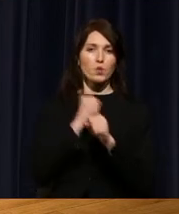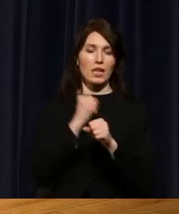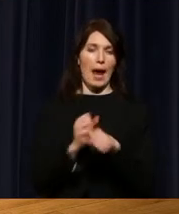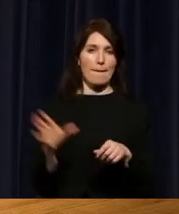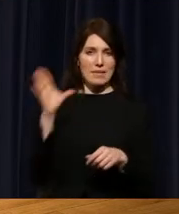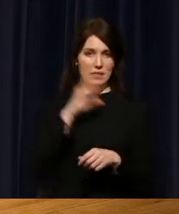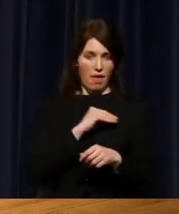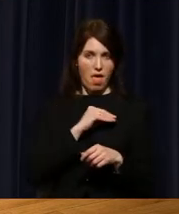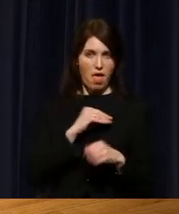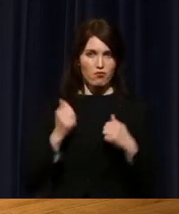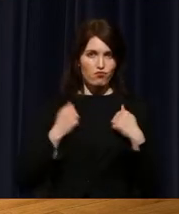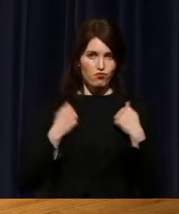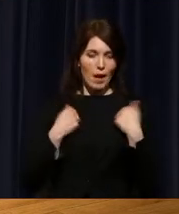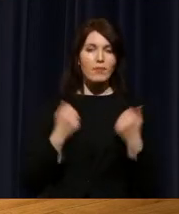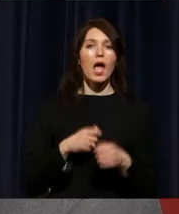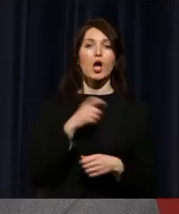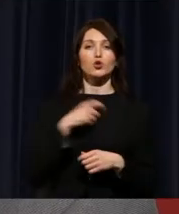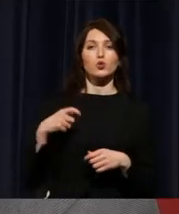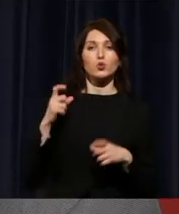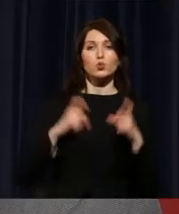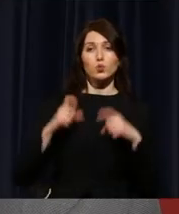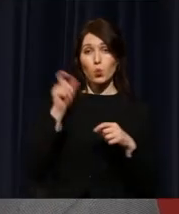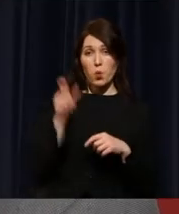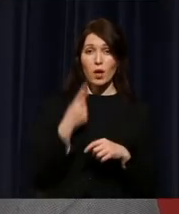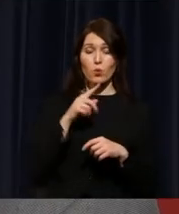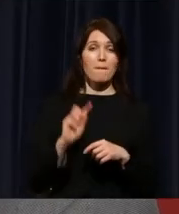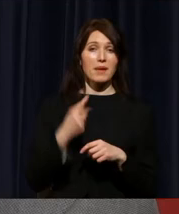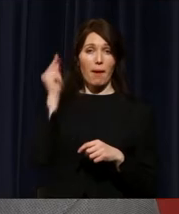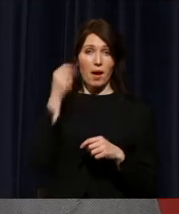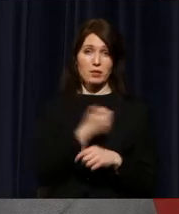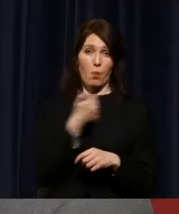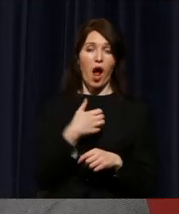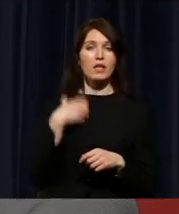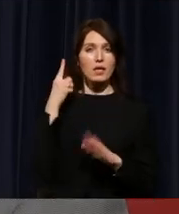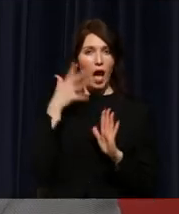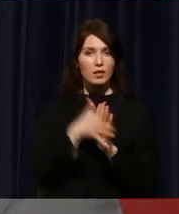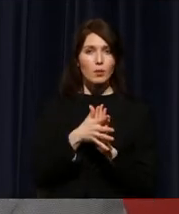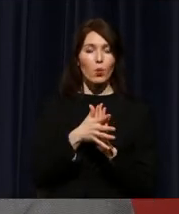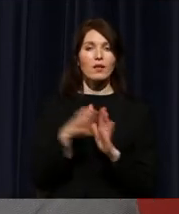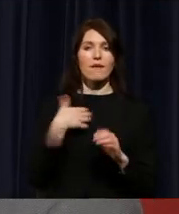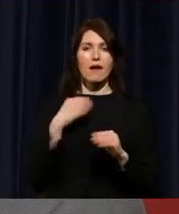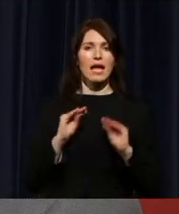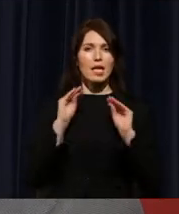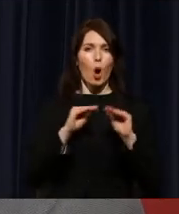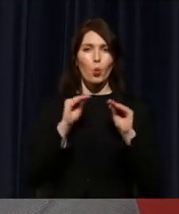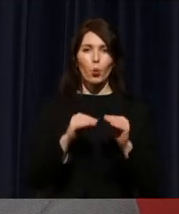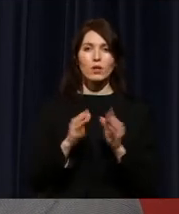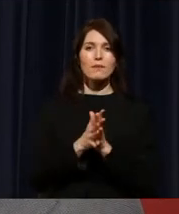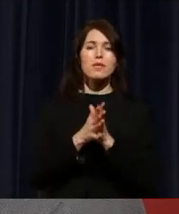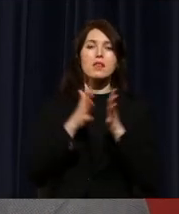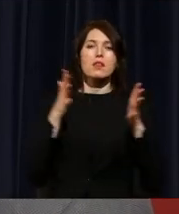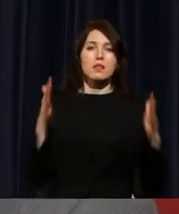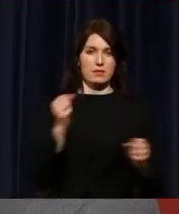darbspējas. Studentam no pirmā studiju gada ir jāsaprot, ka jāiegulda būs ļoti